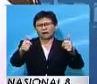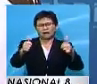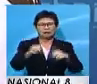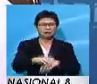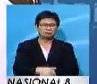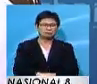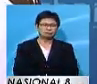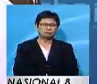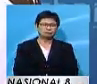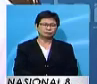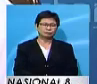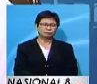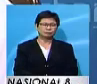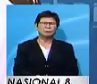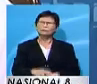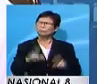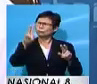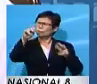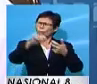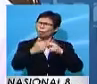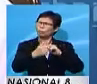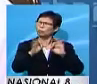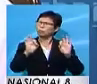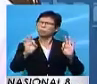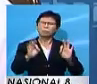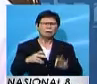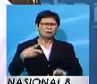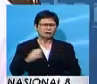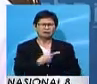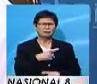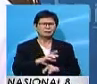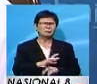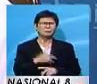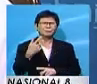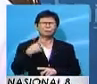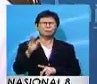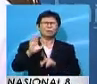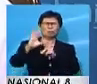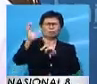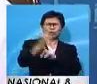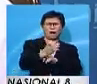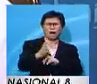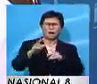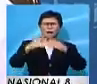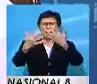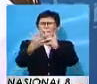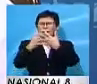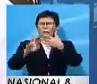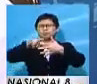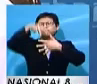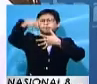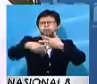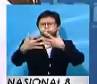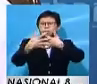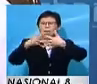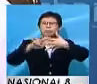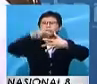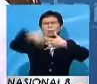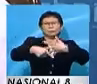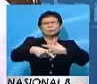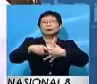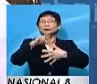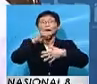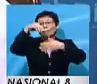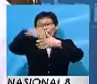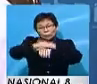kuatri, tak ada masalah. Dia nak lompat pagar, kita tak budaya nak lompat pagar, kita tak. Dah tak boleh masuk,